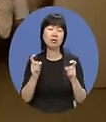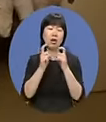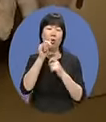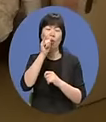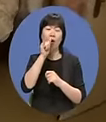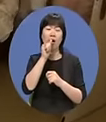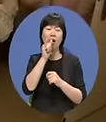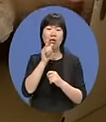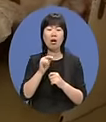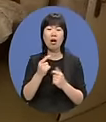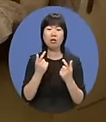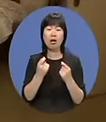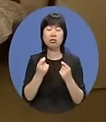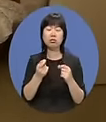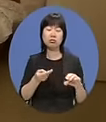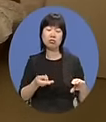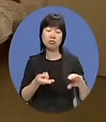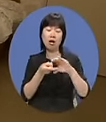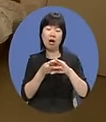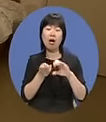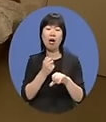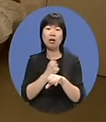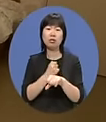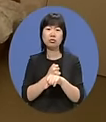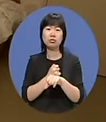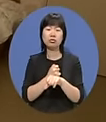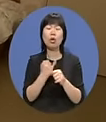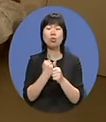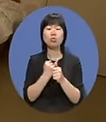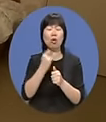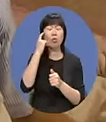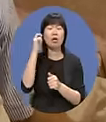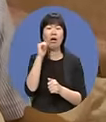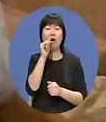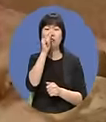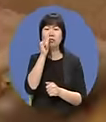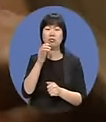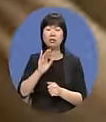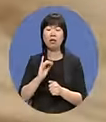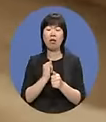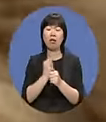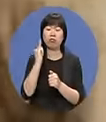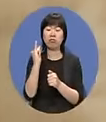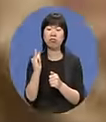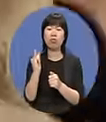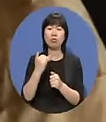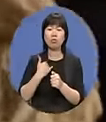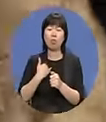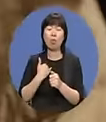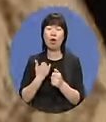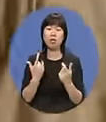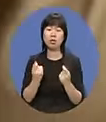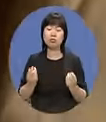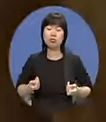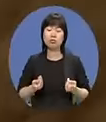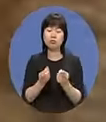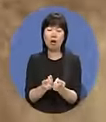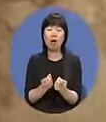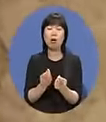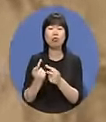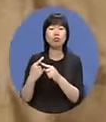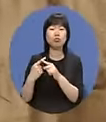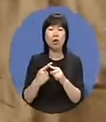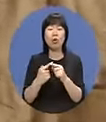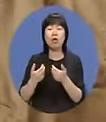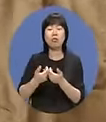싸워도 한 입을 덮고 자면서 푸는 게 부부라고 생각했는데, 아내는 저와의 잠자리를